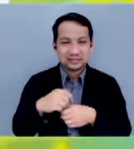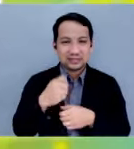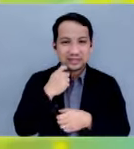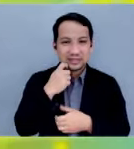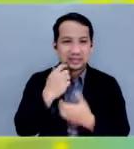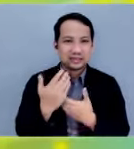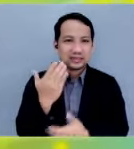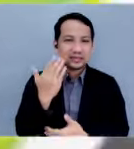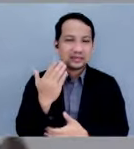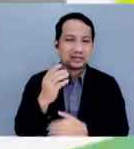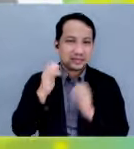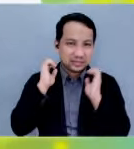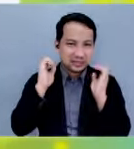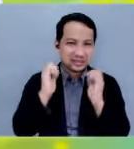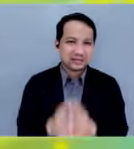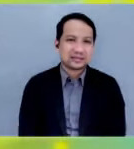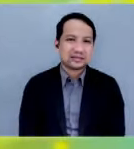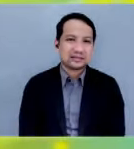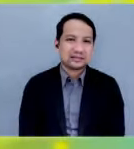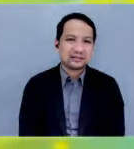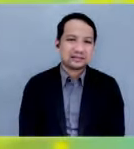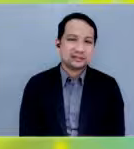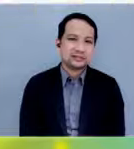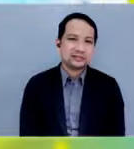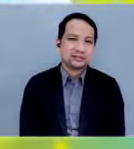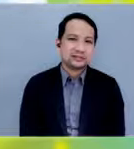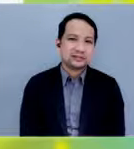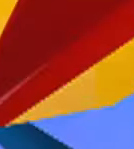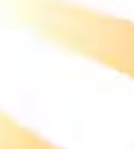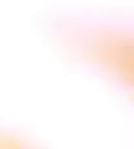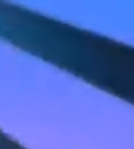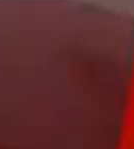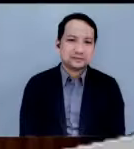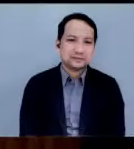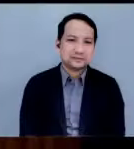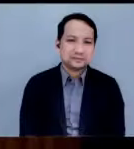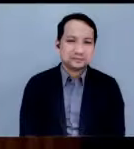workout. Ayun. Oh. At may shades pa si baby. Oh. Ayun. Ayun.